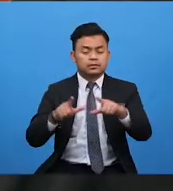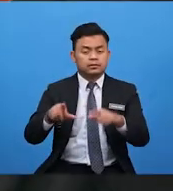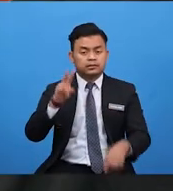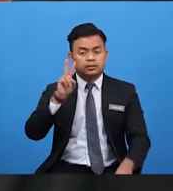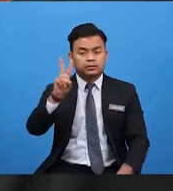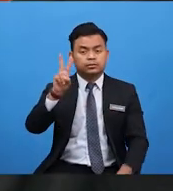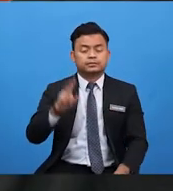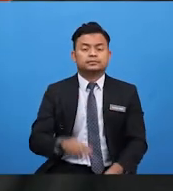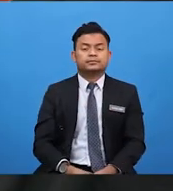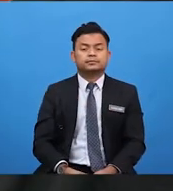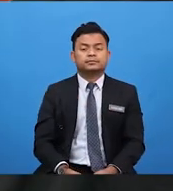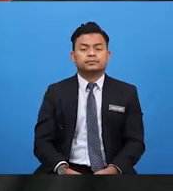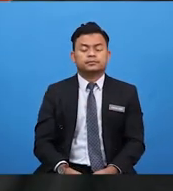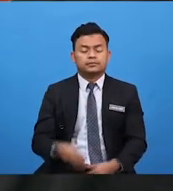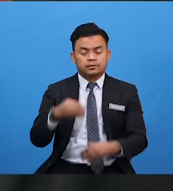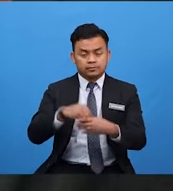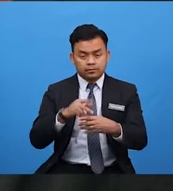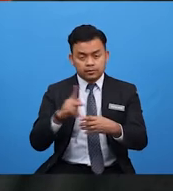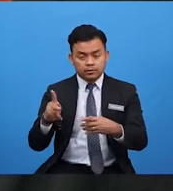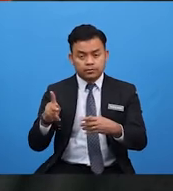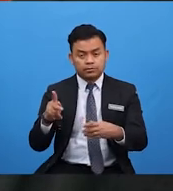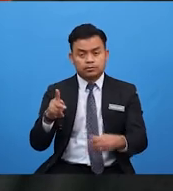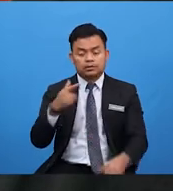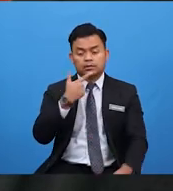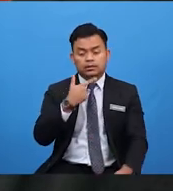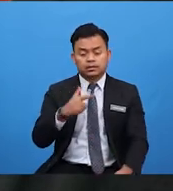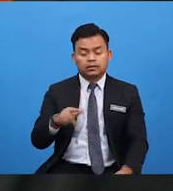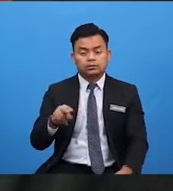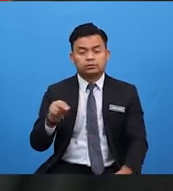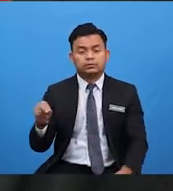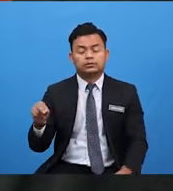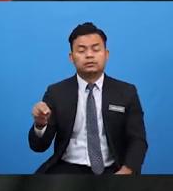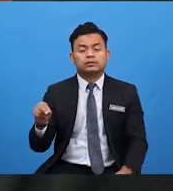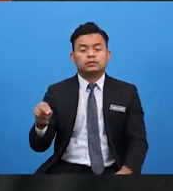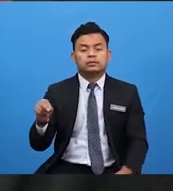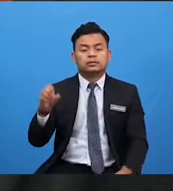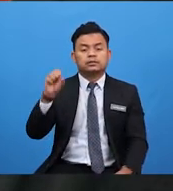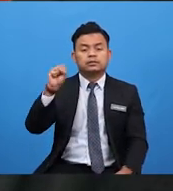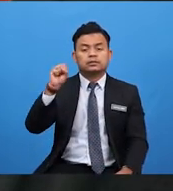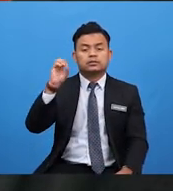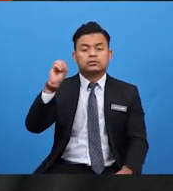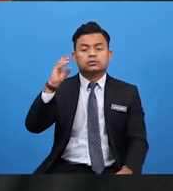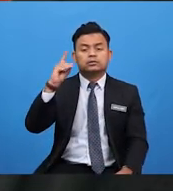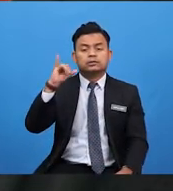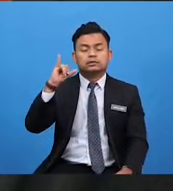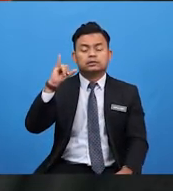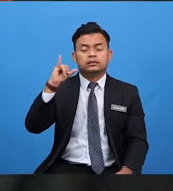Langkah kedua, masukkan larutan sodium silikat ke dalam besin yang